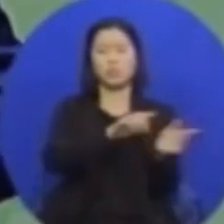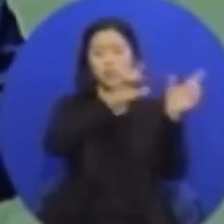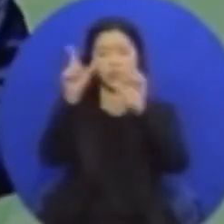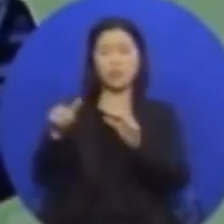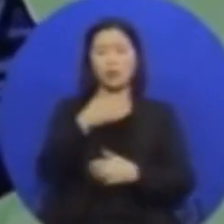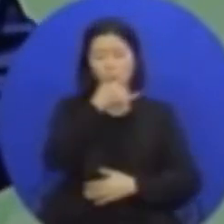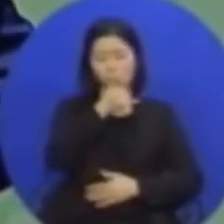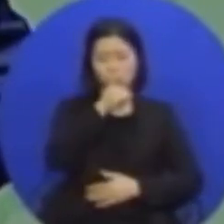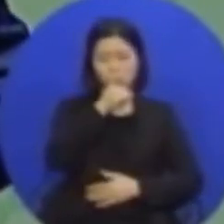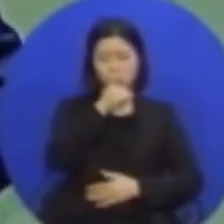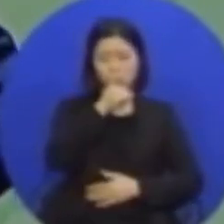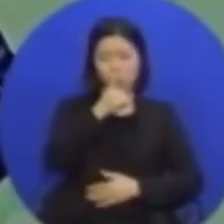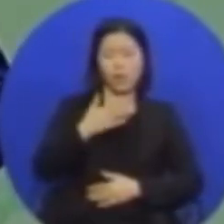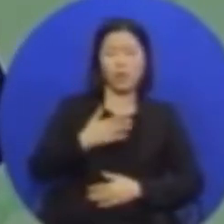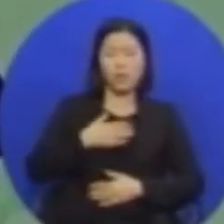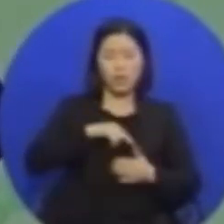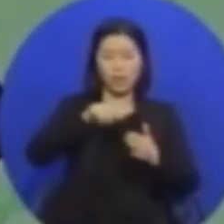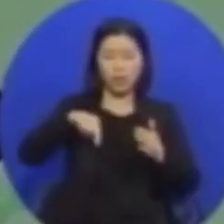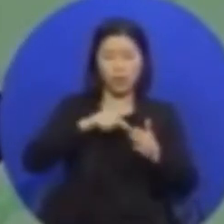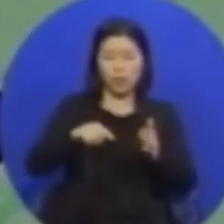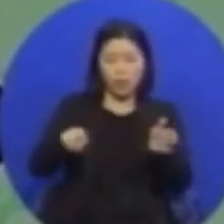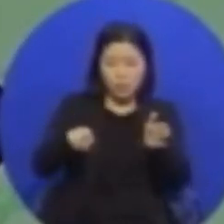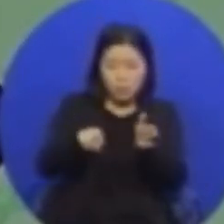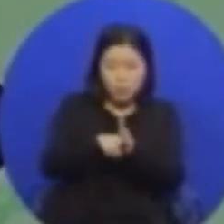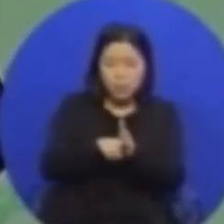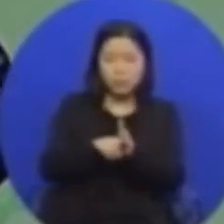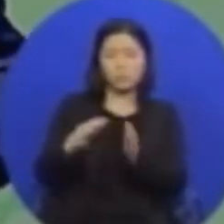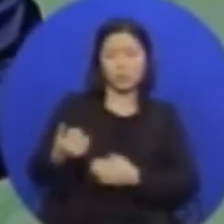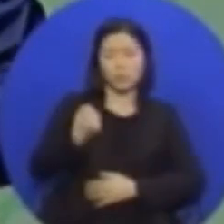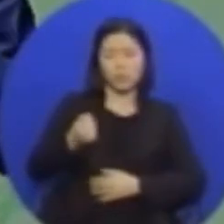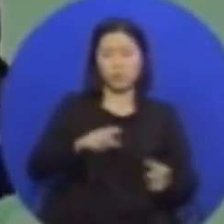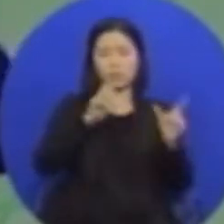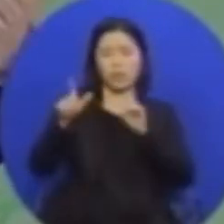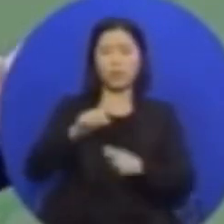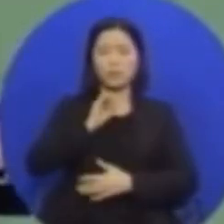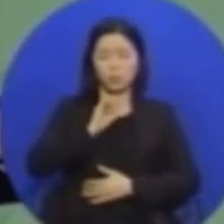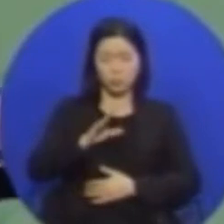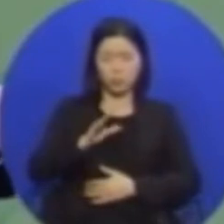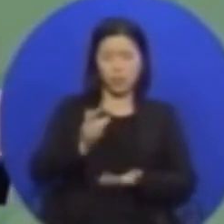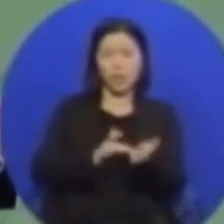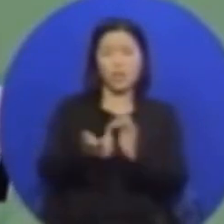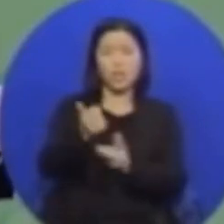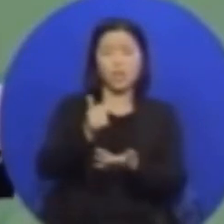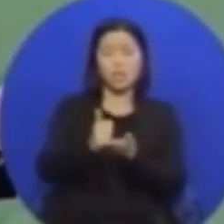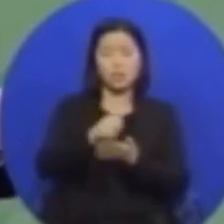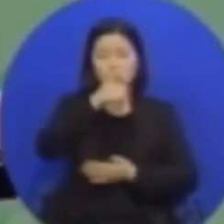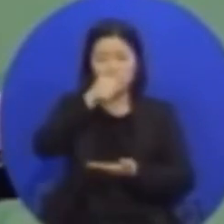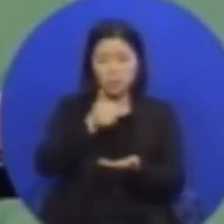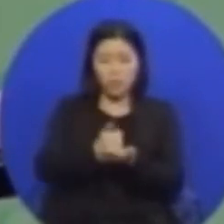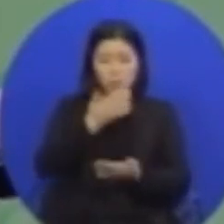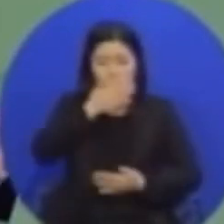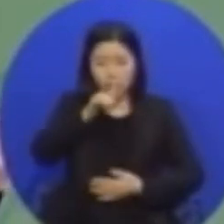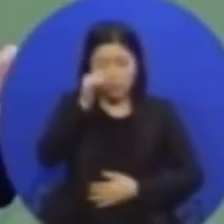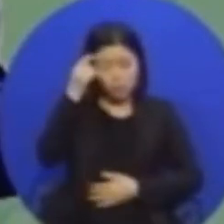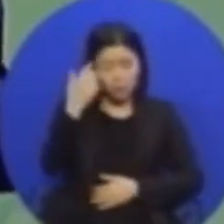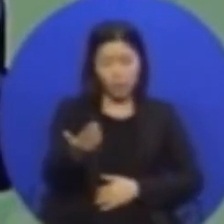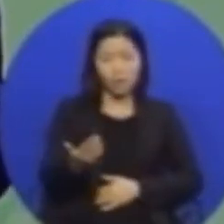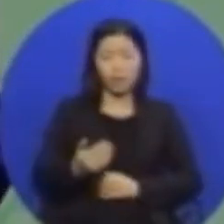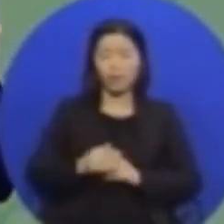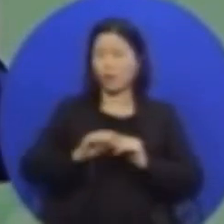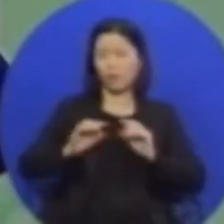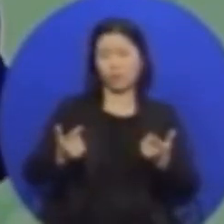내가 사는 것은 예수님을 믿는 믿음으로 사는 것 뿐이에요 예수님이 무슨 죄를 지을 수 있나요 그러니